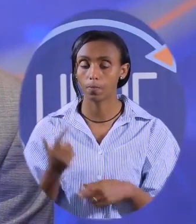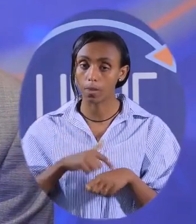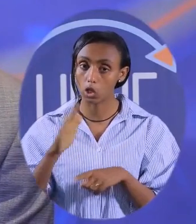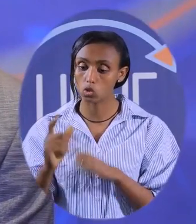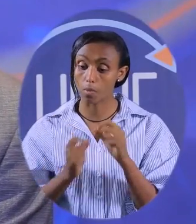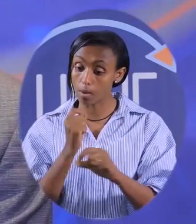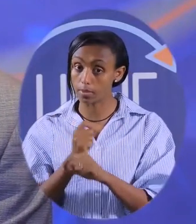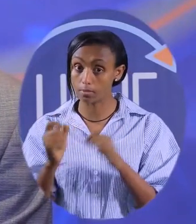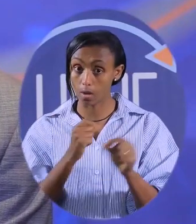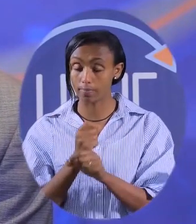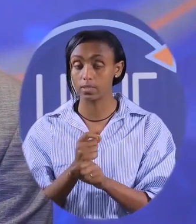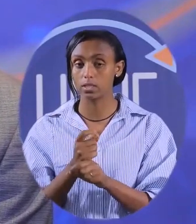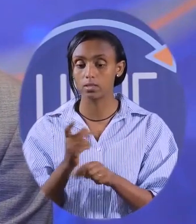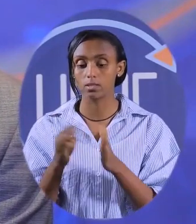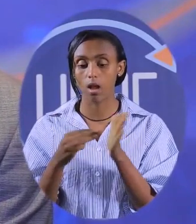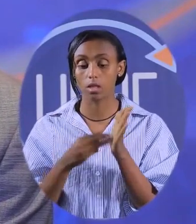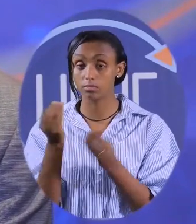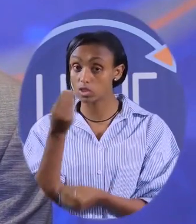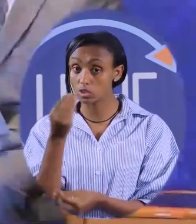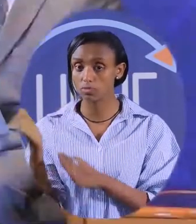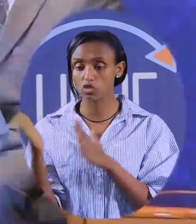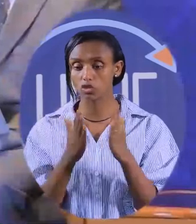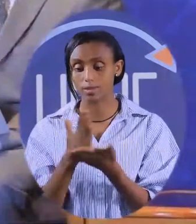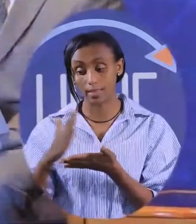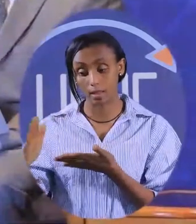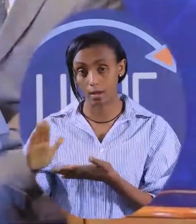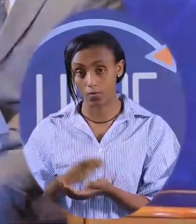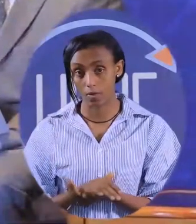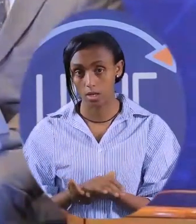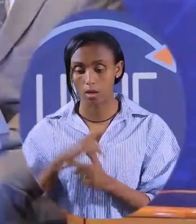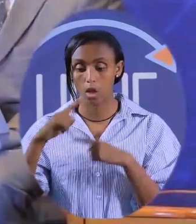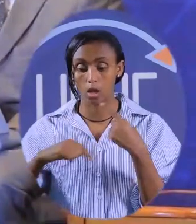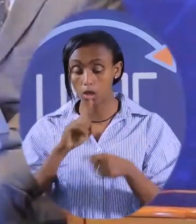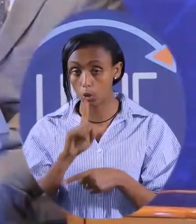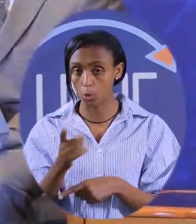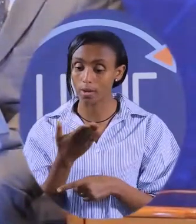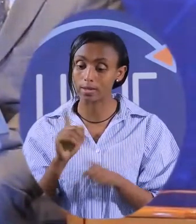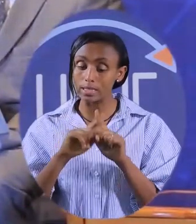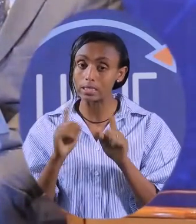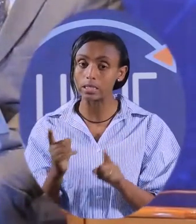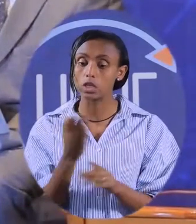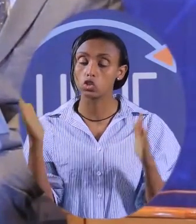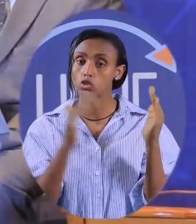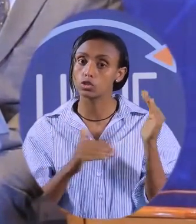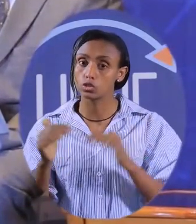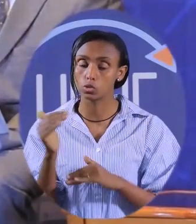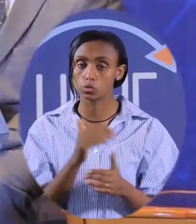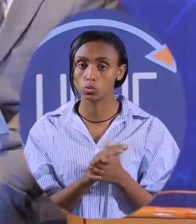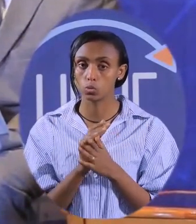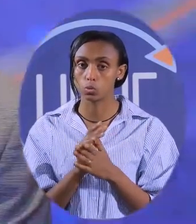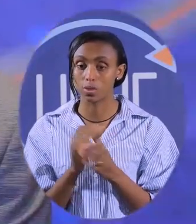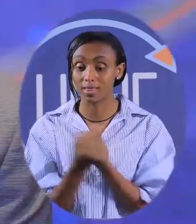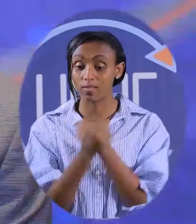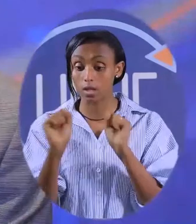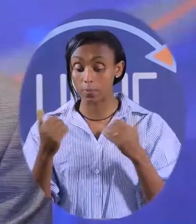በየጊዜው በየአመቱ የሥርዓተ ምግብ ችግር እየተቀረፈ እየሄደ ነው። ነገር ግን የችግሩ